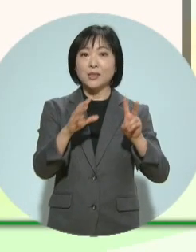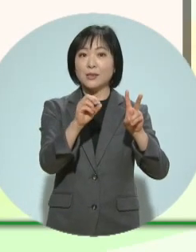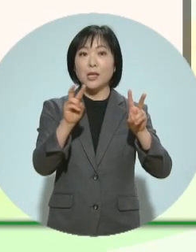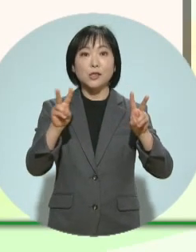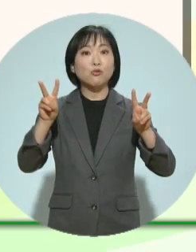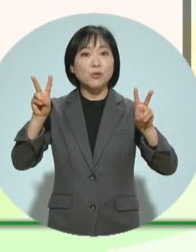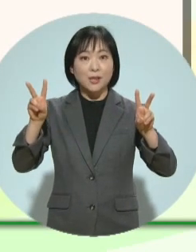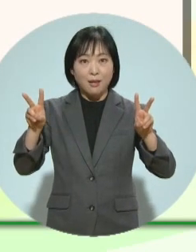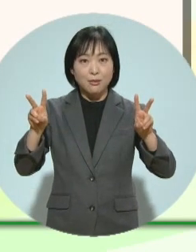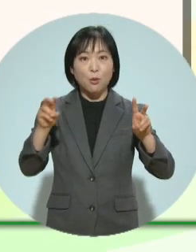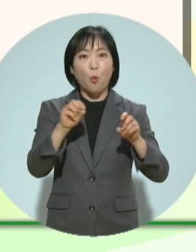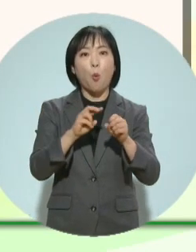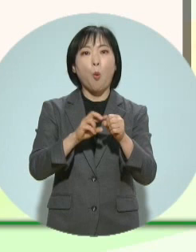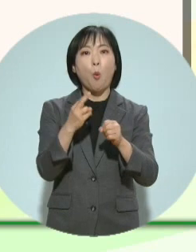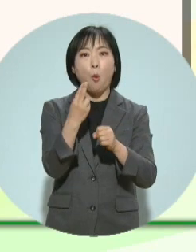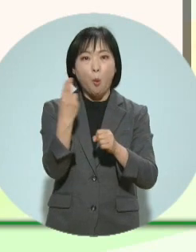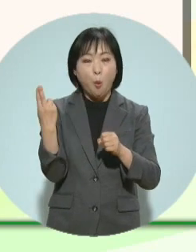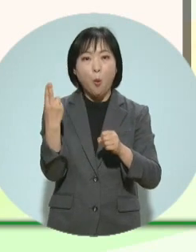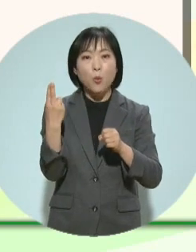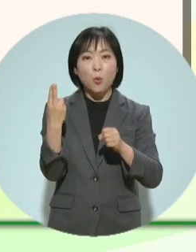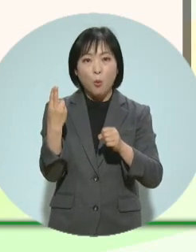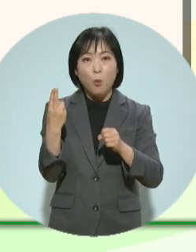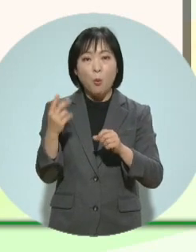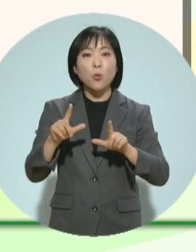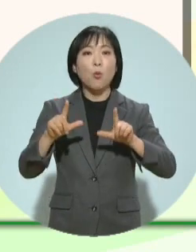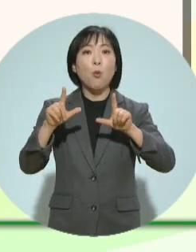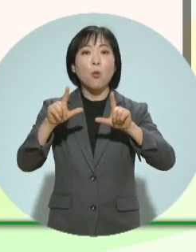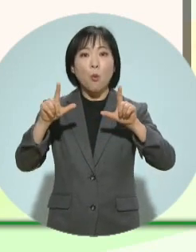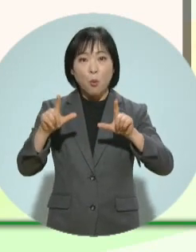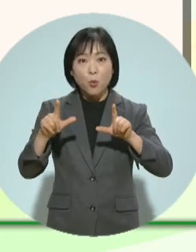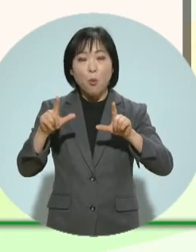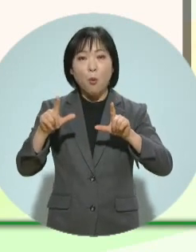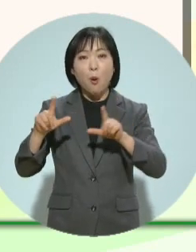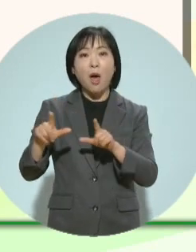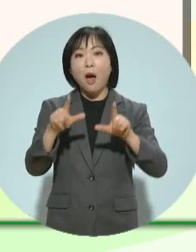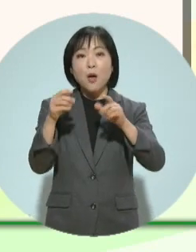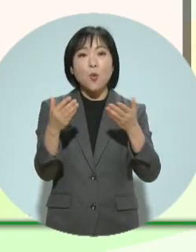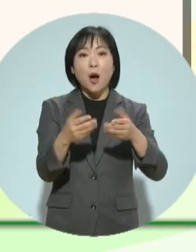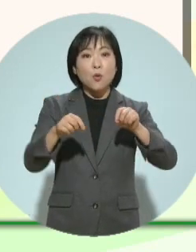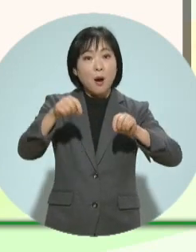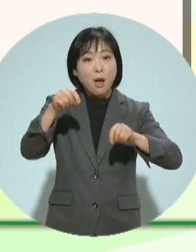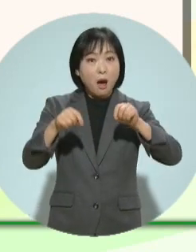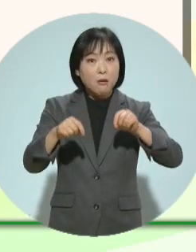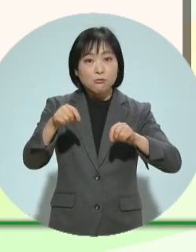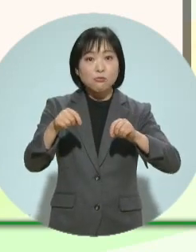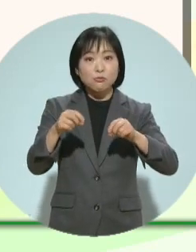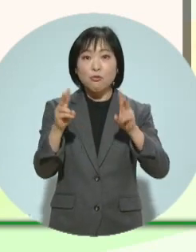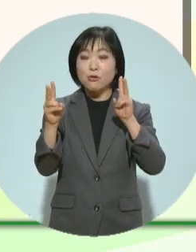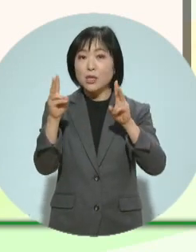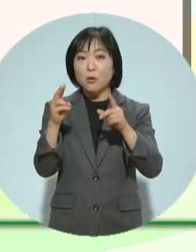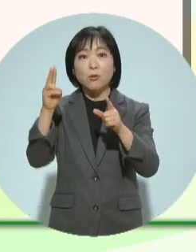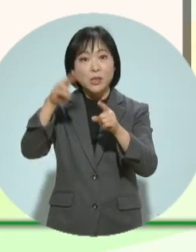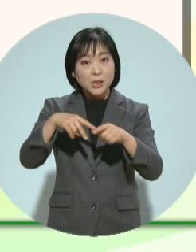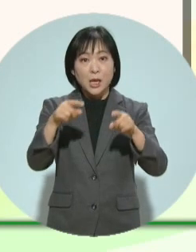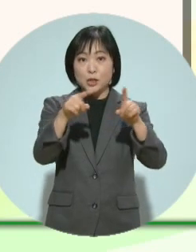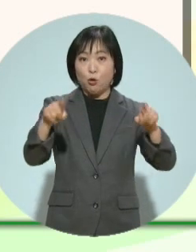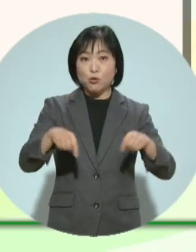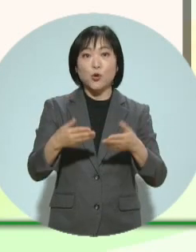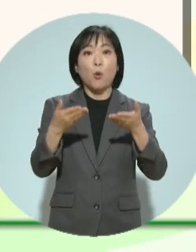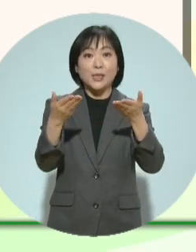2022年度の東京ライフワークバランス認定企業の認定状授与式や、